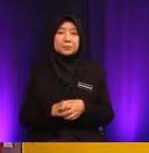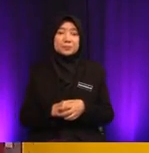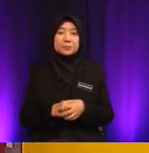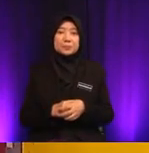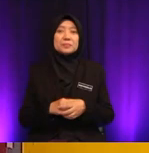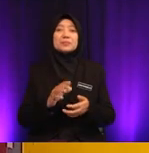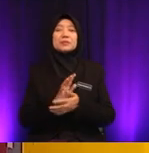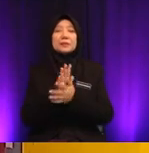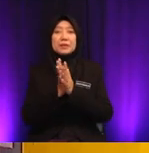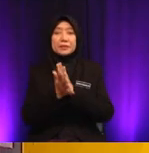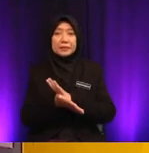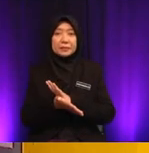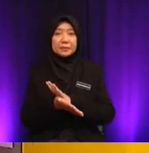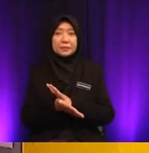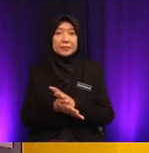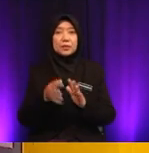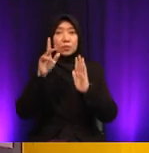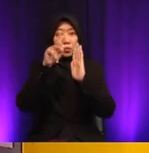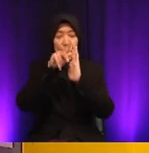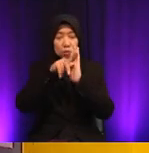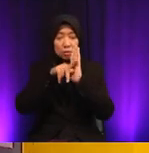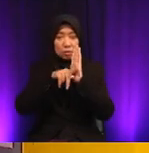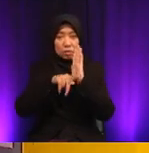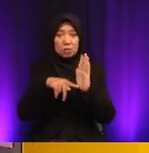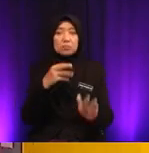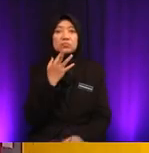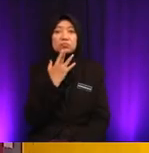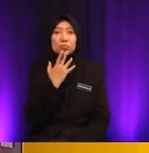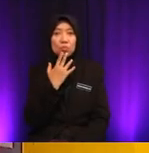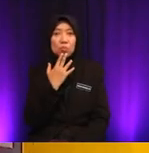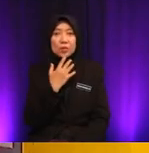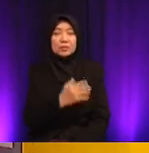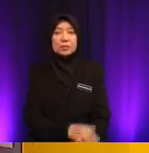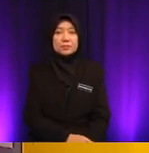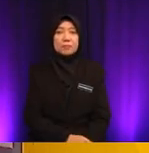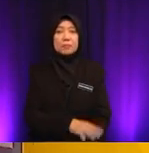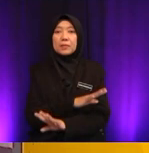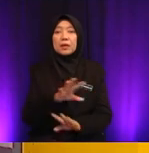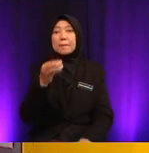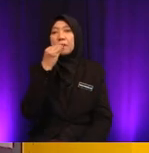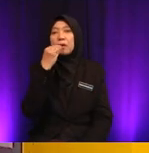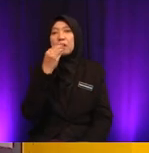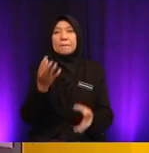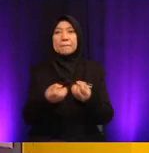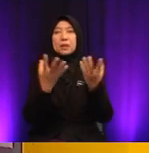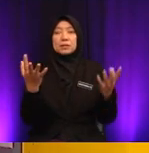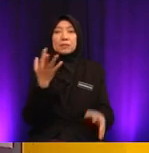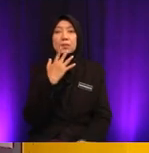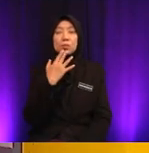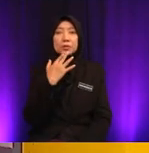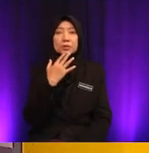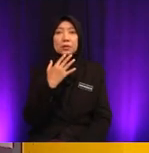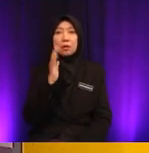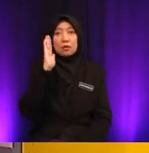Jadi kurang kan pewarna jadi ayo nanti anda akan kemungkinan